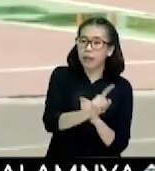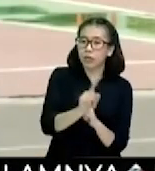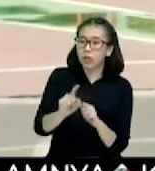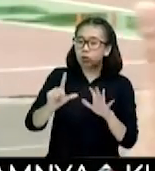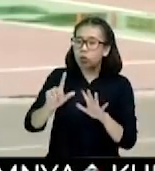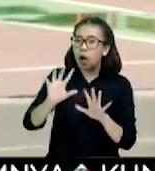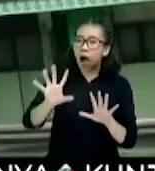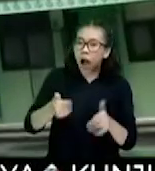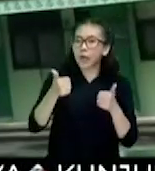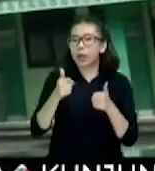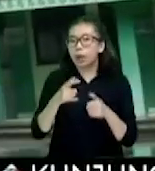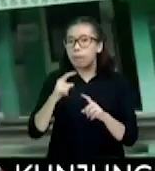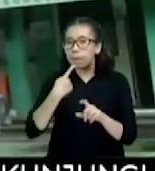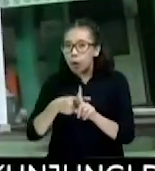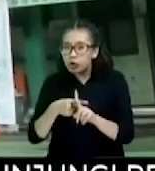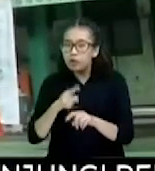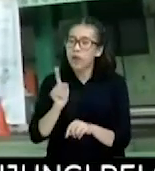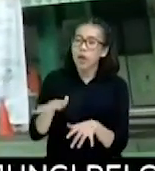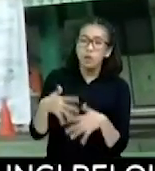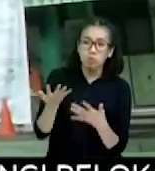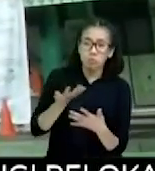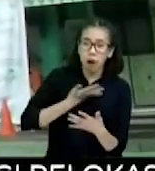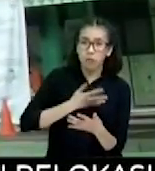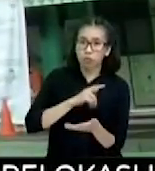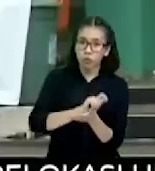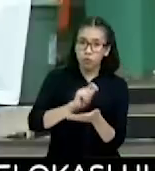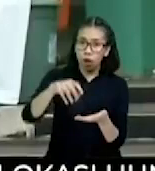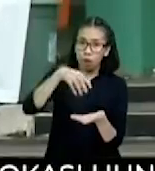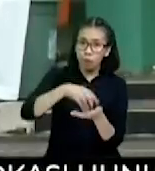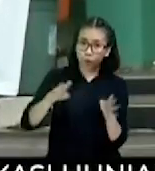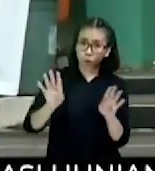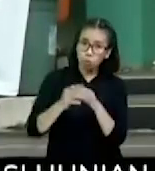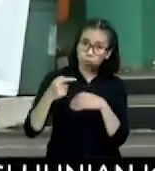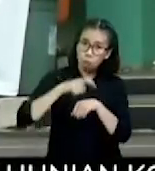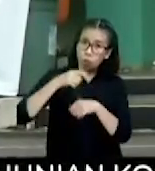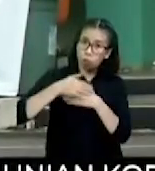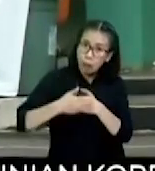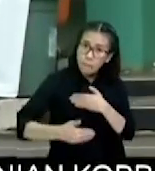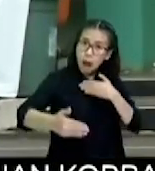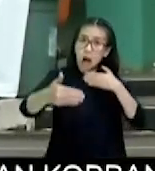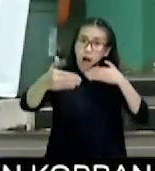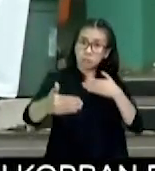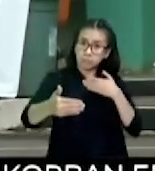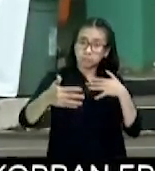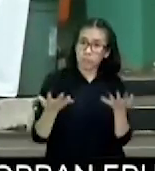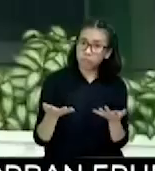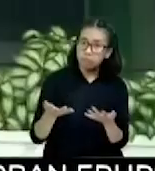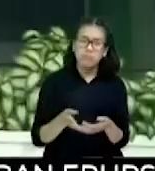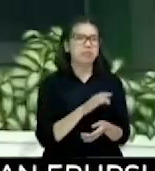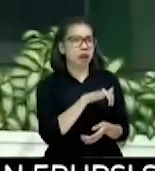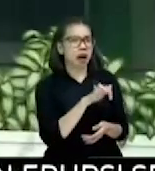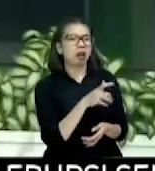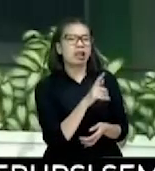COVID-19, apakah ini akan diperpanjang lagi untuk penutupan sekolah di sini, Pak? Iya, langkah berikutnya